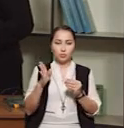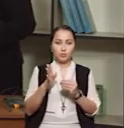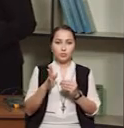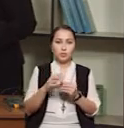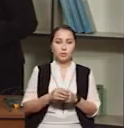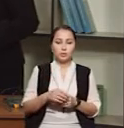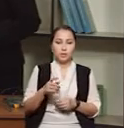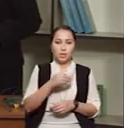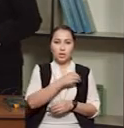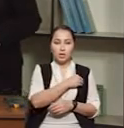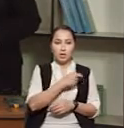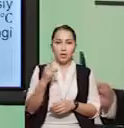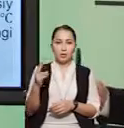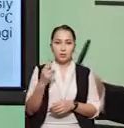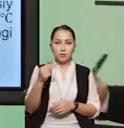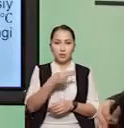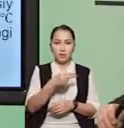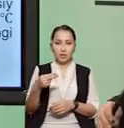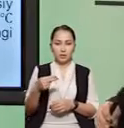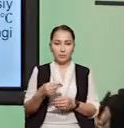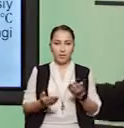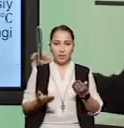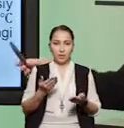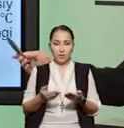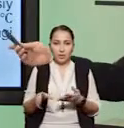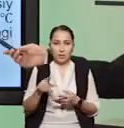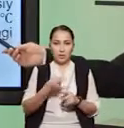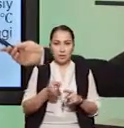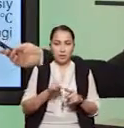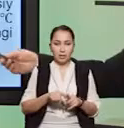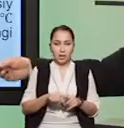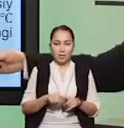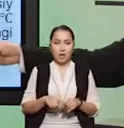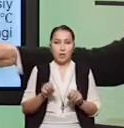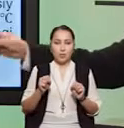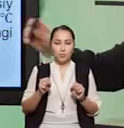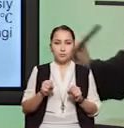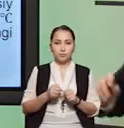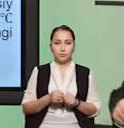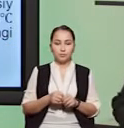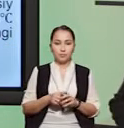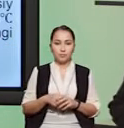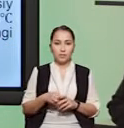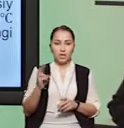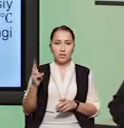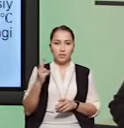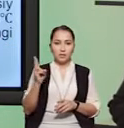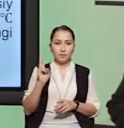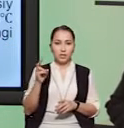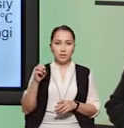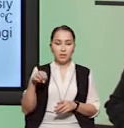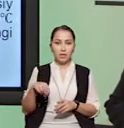-273.115 gradus Selsiyga teng ekan, teng deb olindi. Agarda shunday qilib olsak, u holda Kelvin va